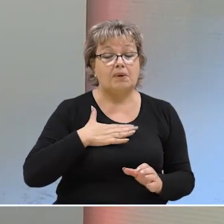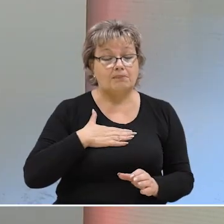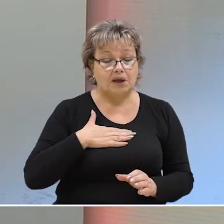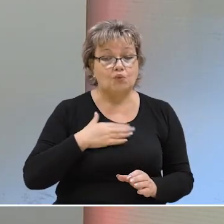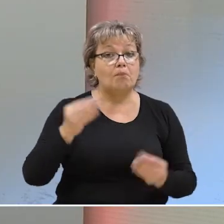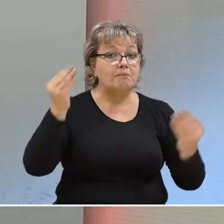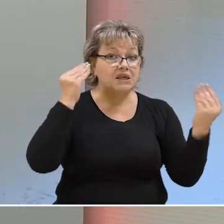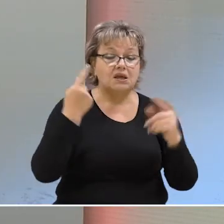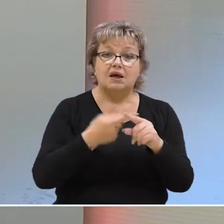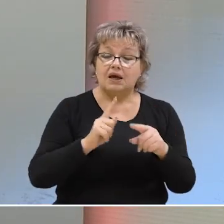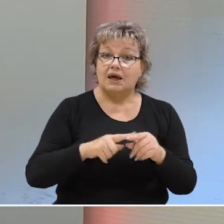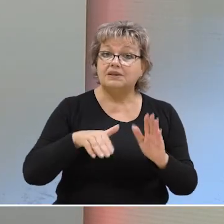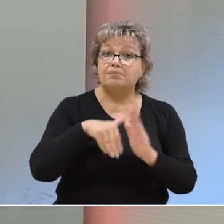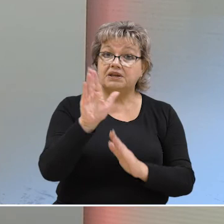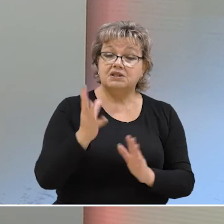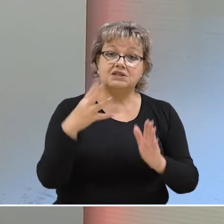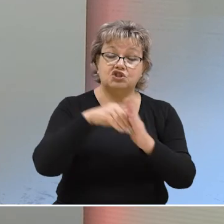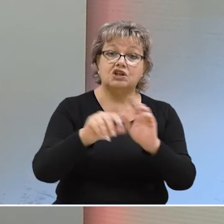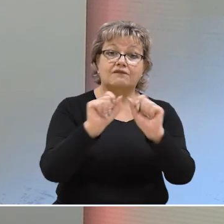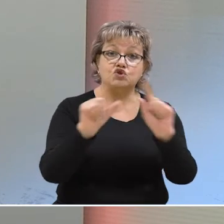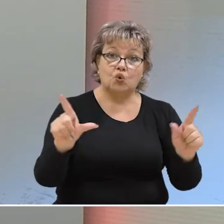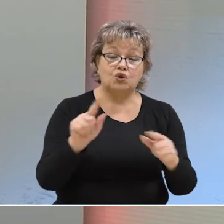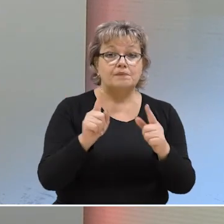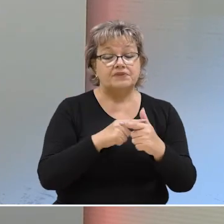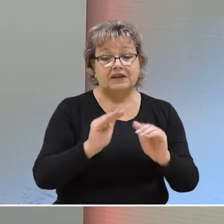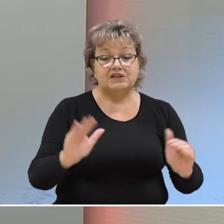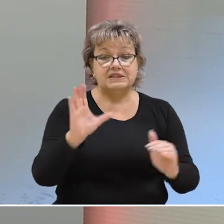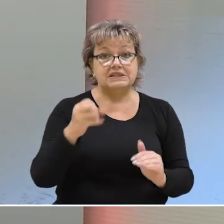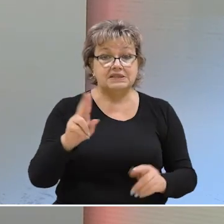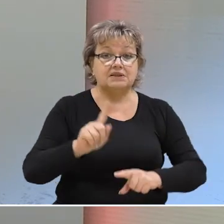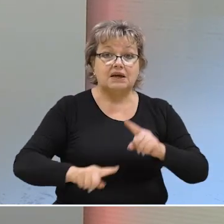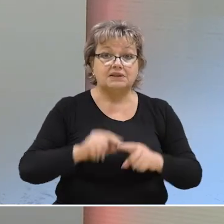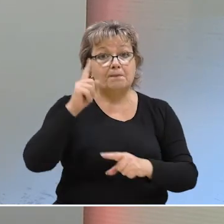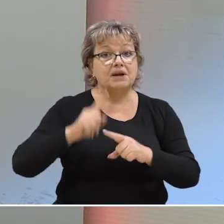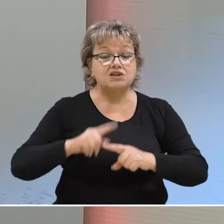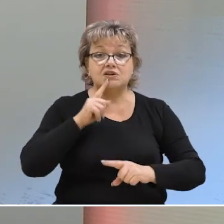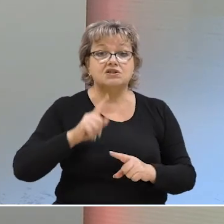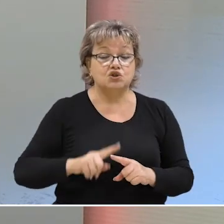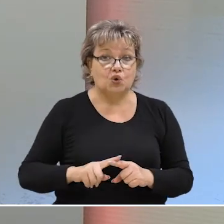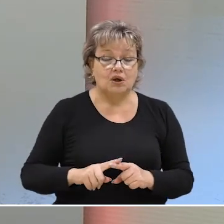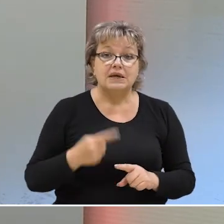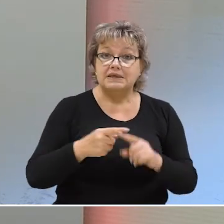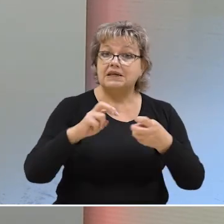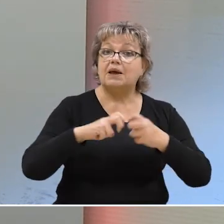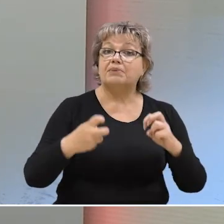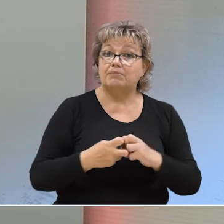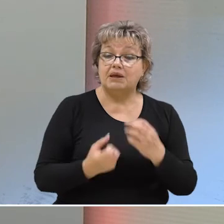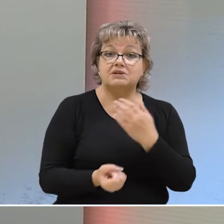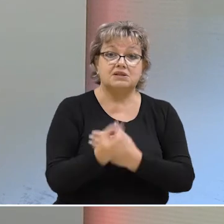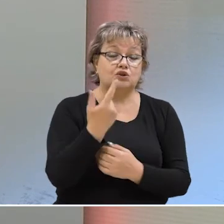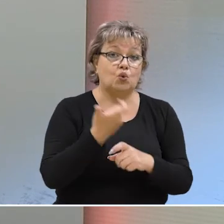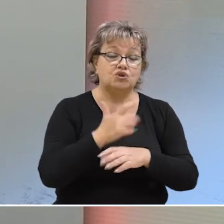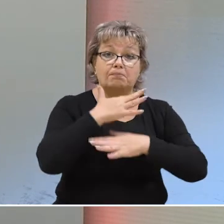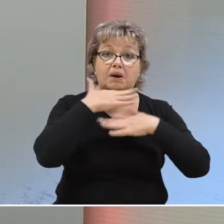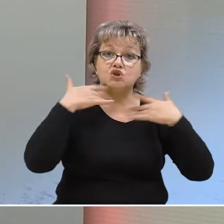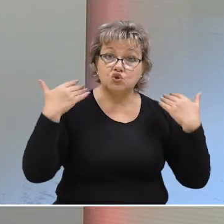закон, по моему скромному мнению, это приоритетное зачисление в школу или детский сад родных братьев и сестер, потому что с этой